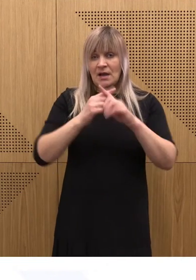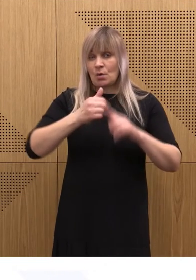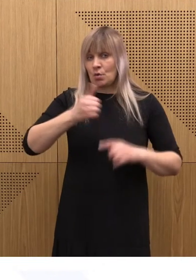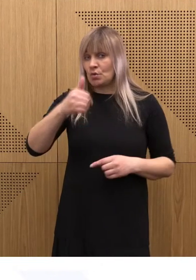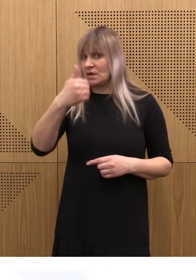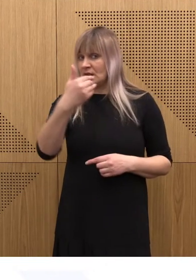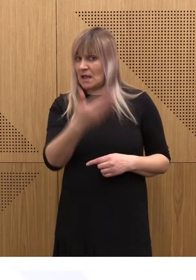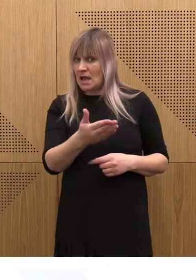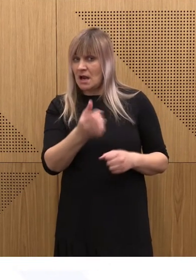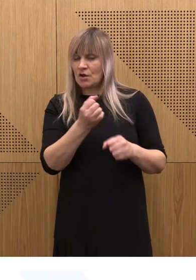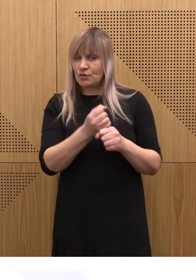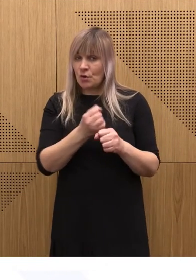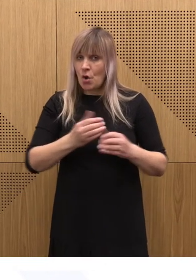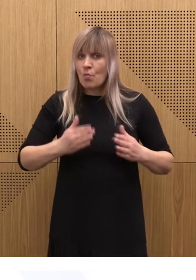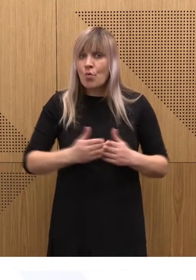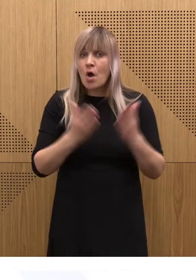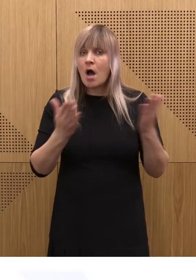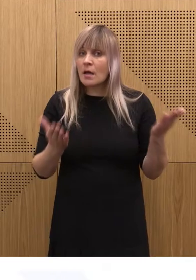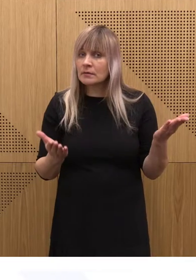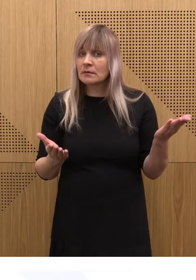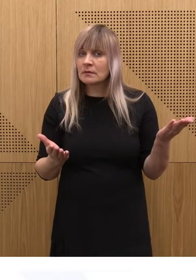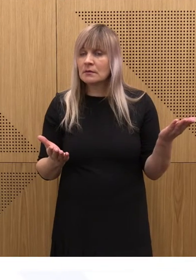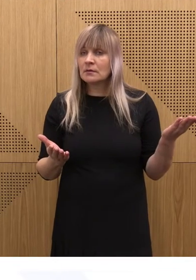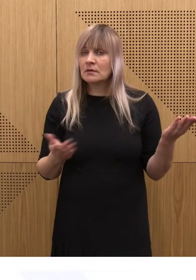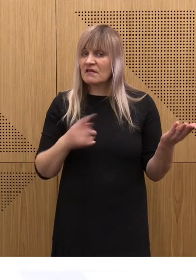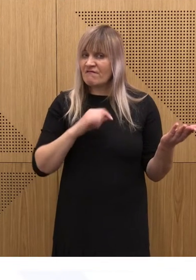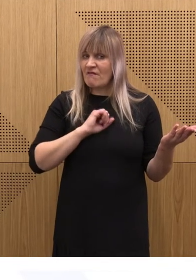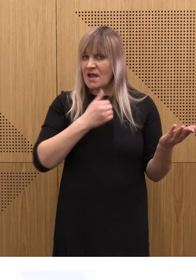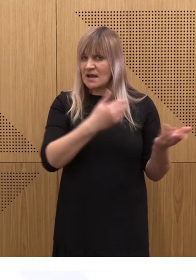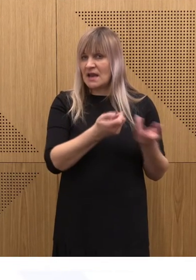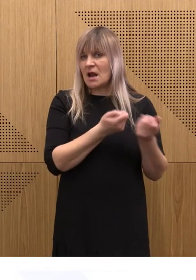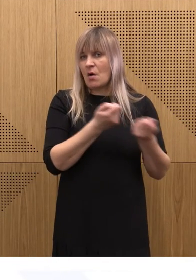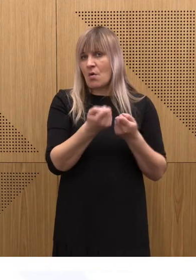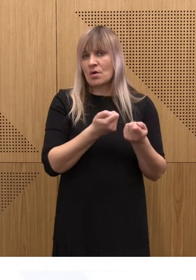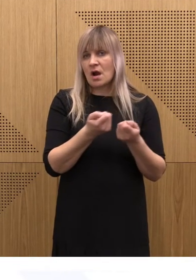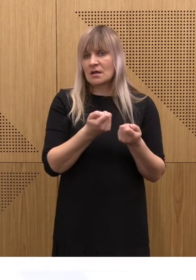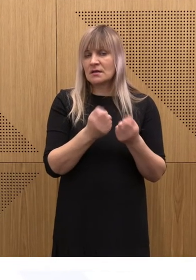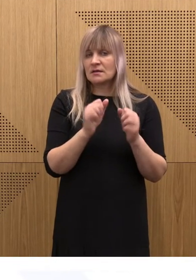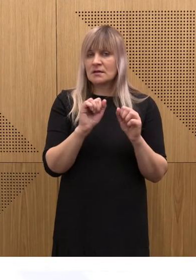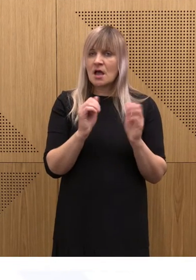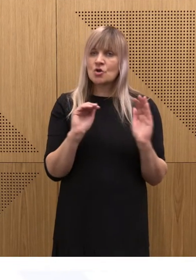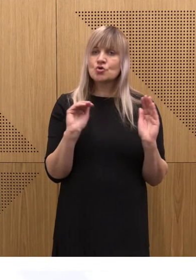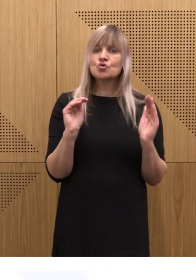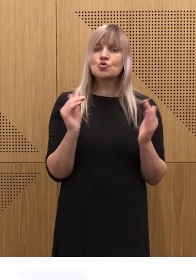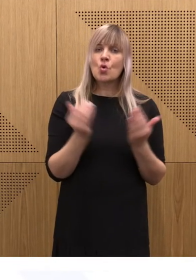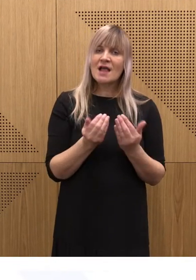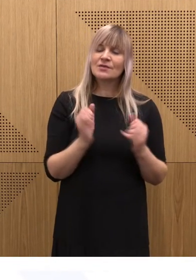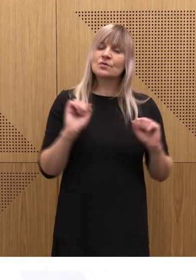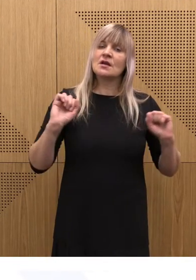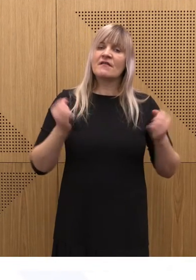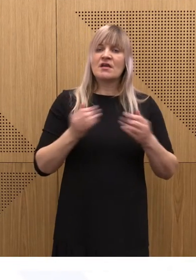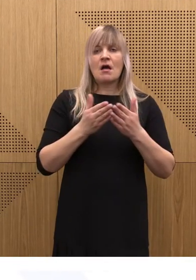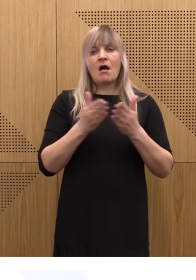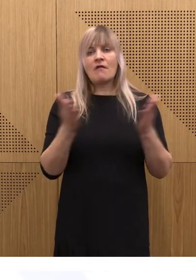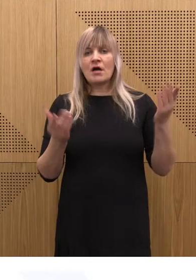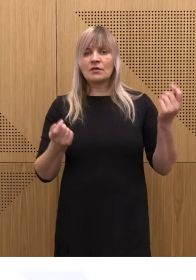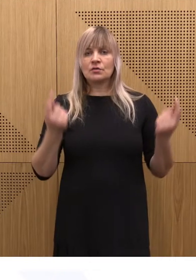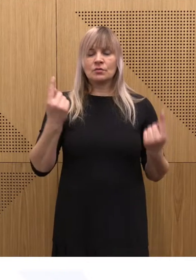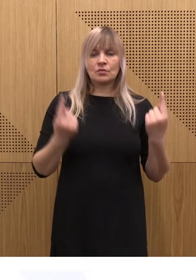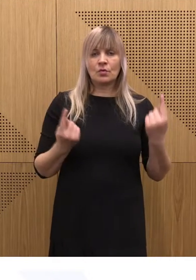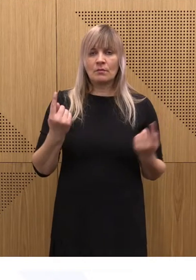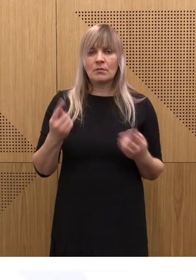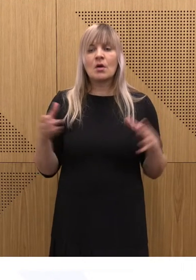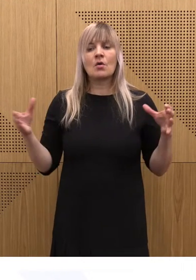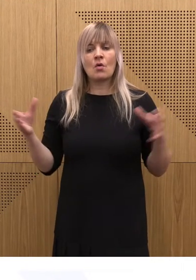kirikujuhtidele siis tööpühad korraldada võimalikult suletuna või jätta avatuks. Ühiselt